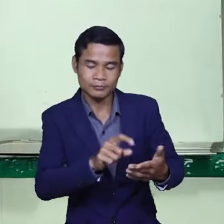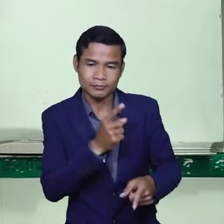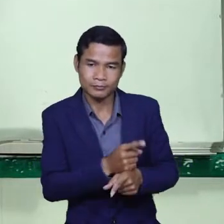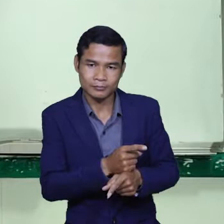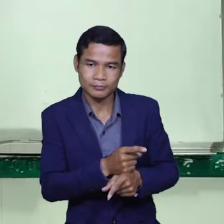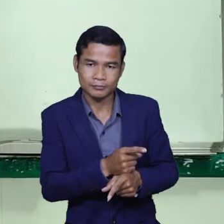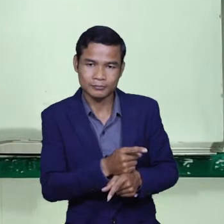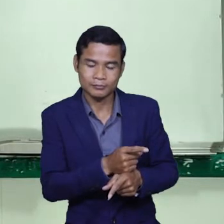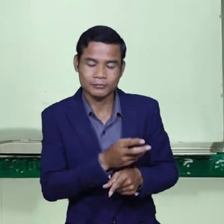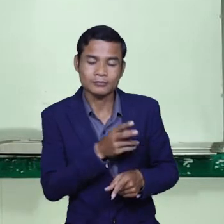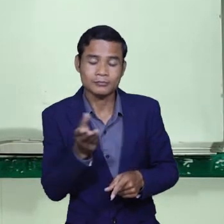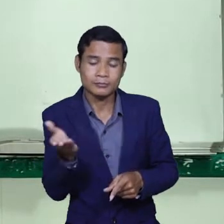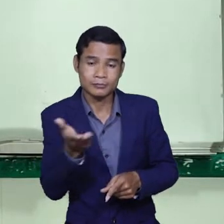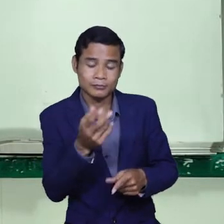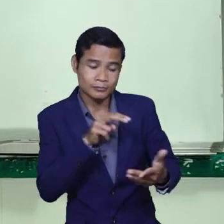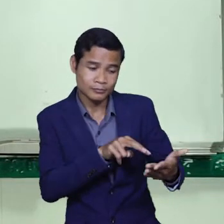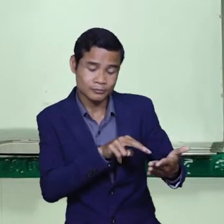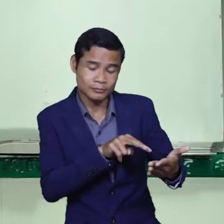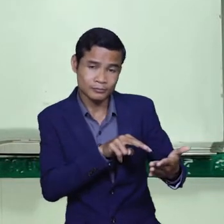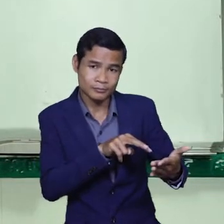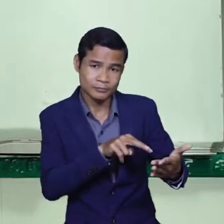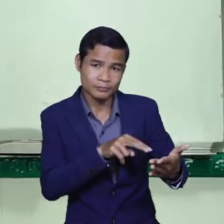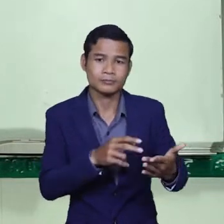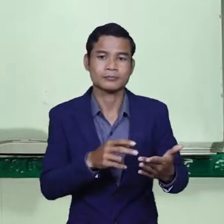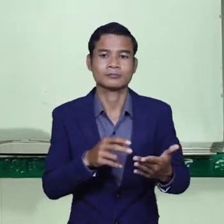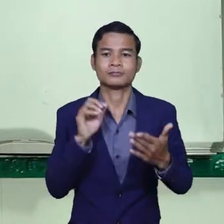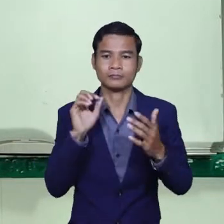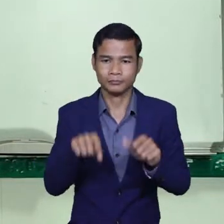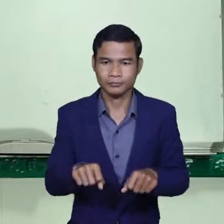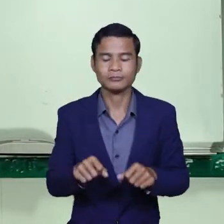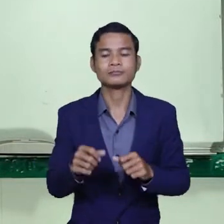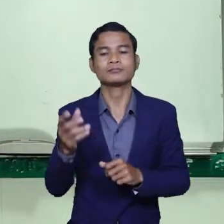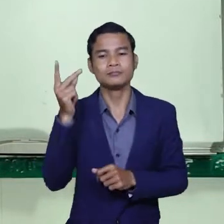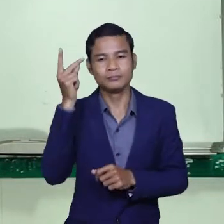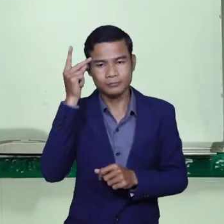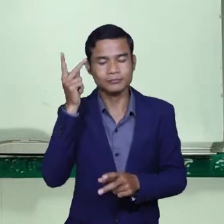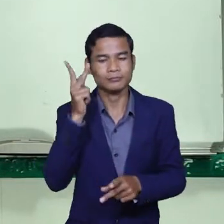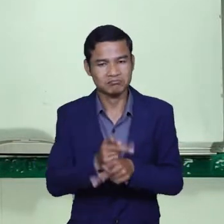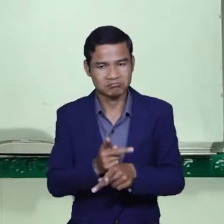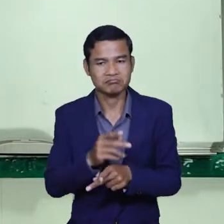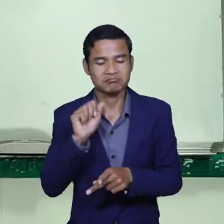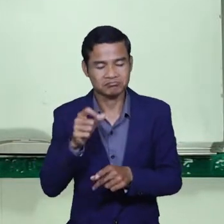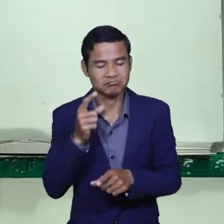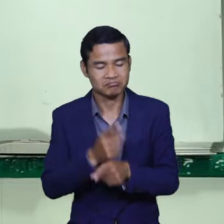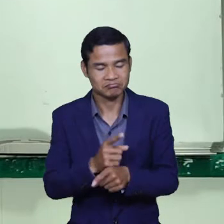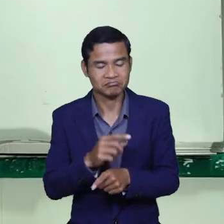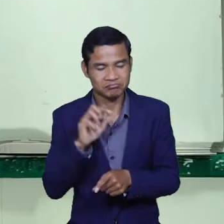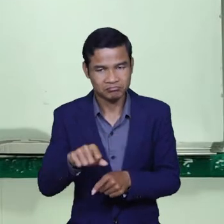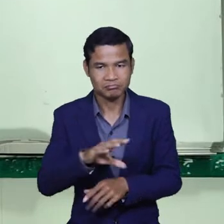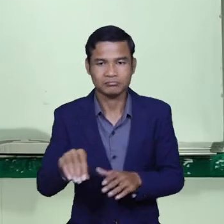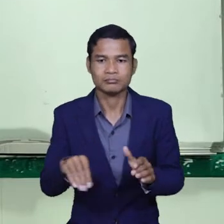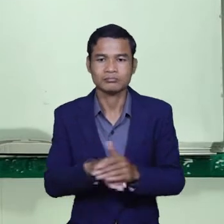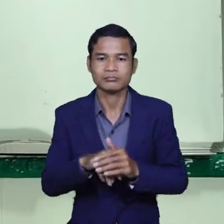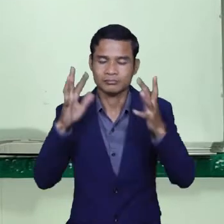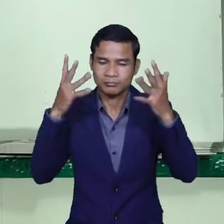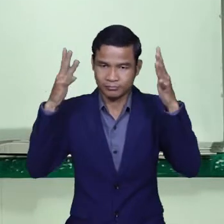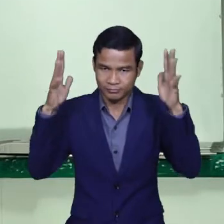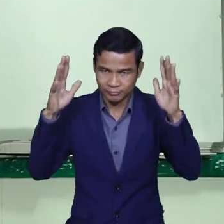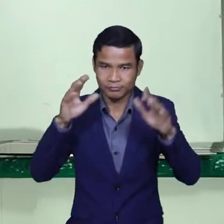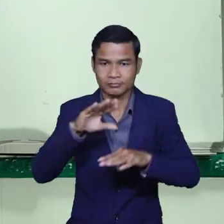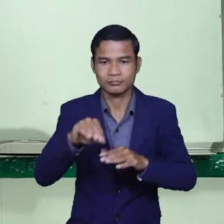ចាត្រឹមត្រូវដែរឬទេកូនចាអ្វីដែលកូនគិតទុកចាគឺចាត្រឹមត្រូវណាកូនណាចាល្អណា